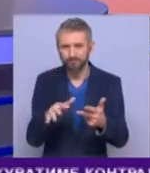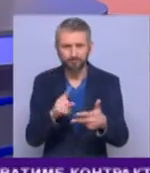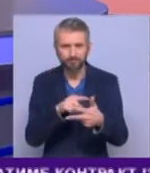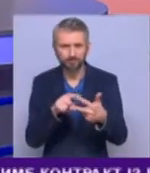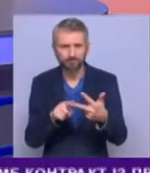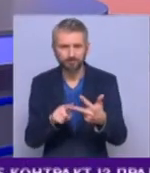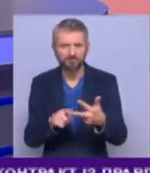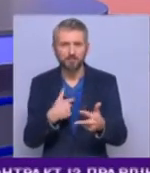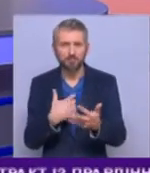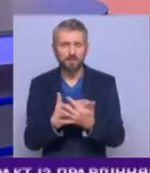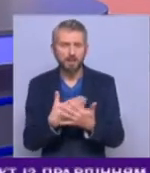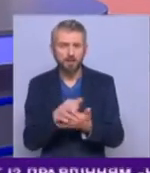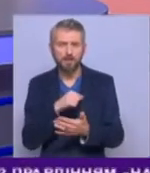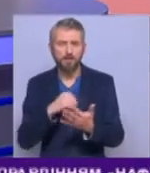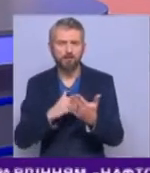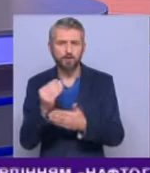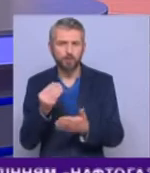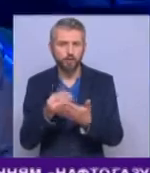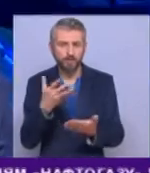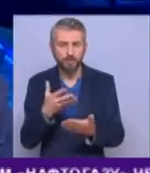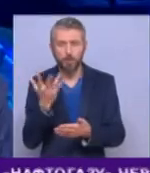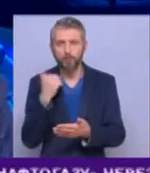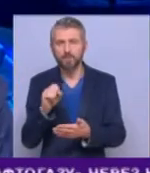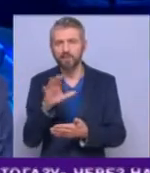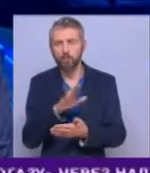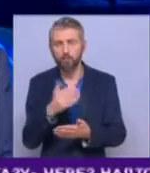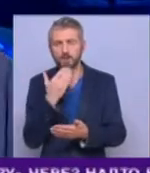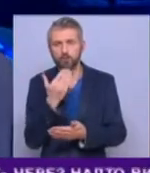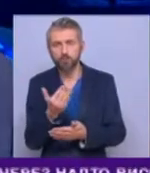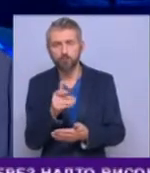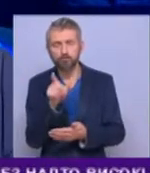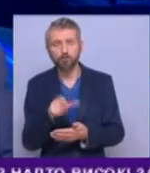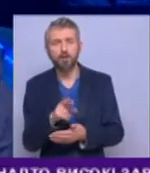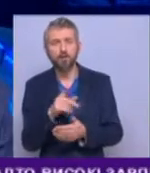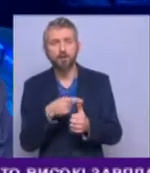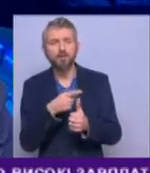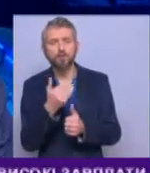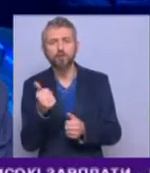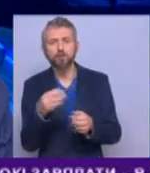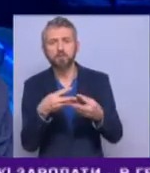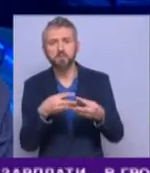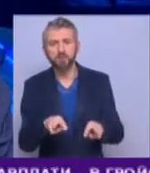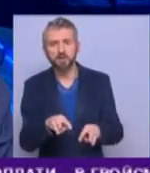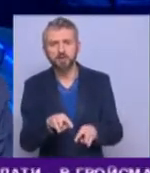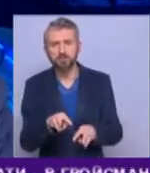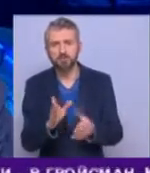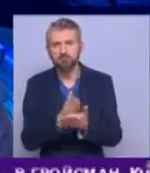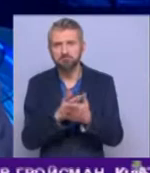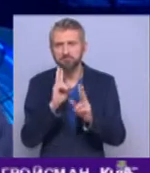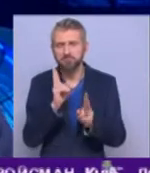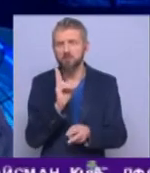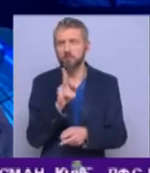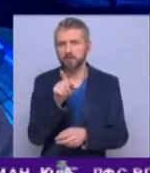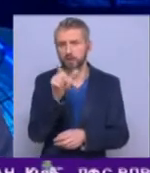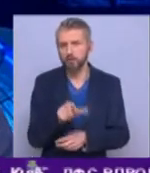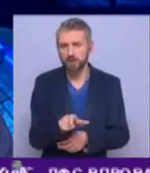б, мені так здається, найвища оцінка. Бо коли в Європі запитуєш людину, як звуть вашого прем'єр-міністра, він взагалі не знає, хто це